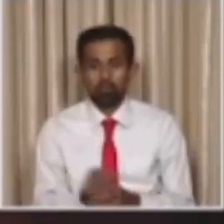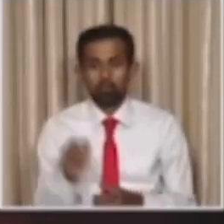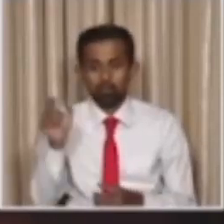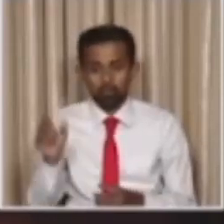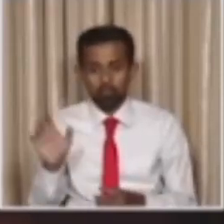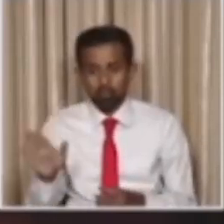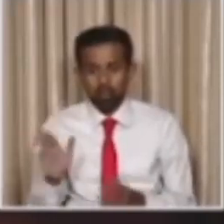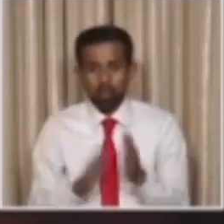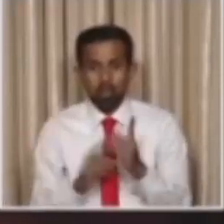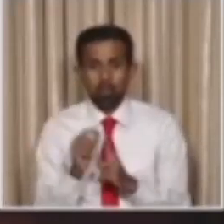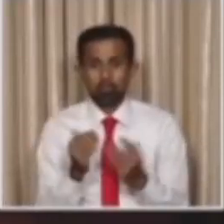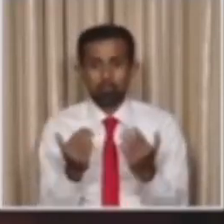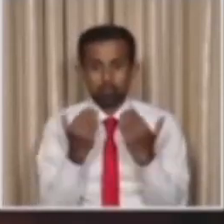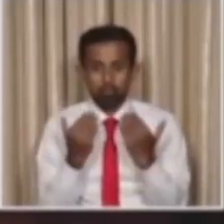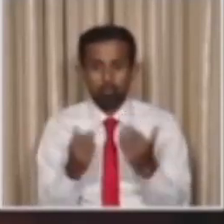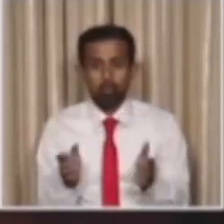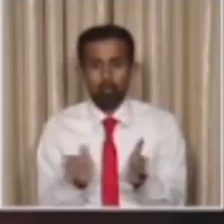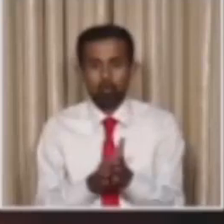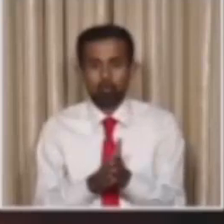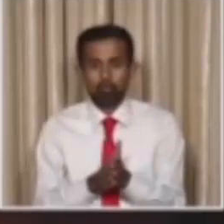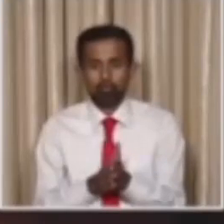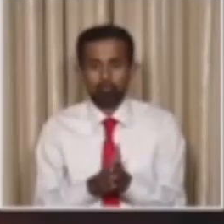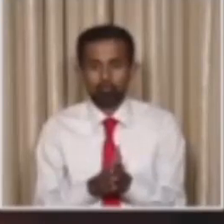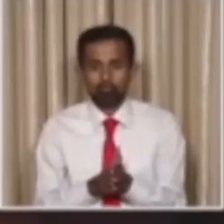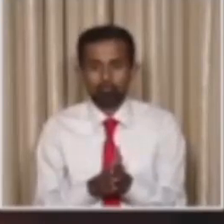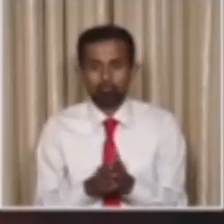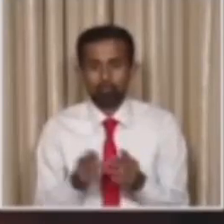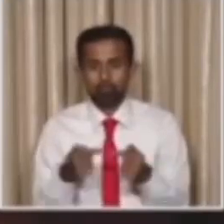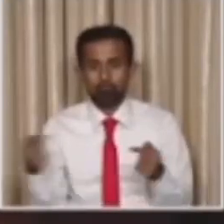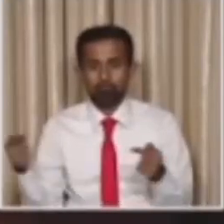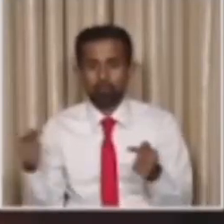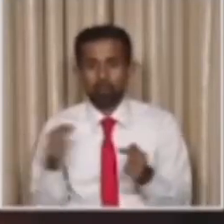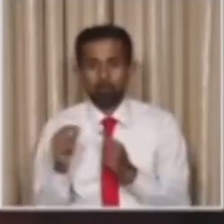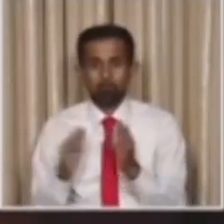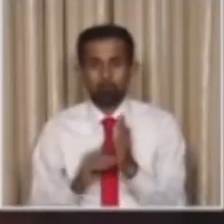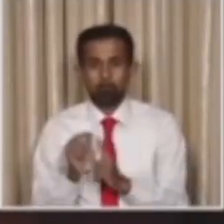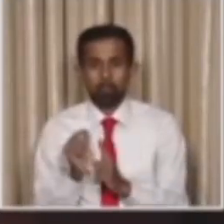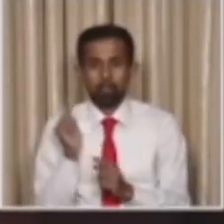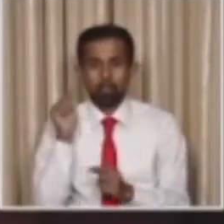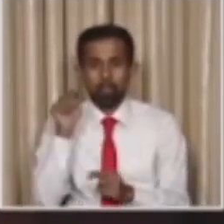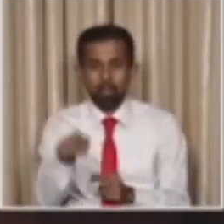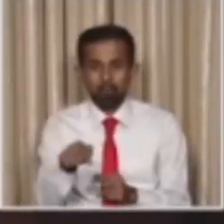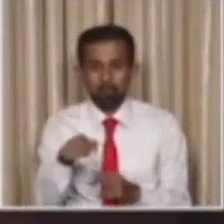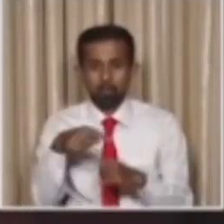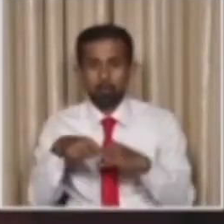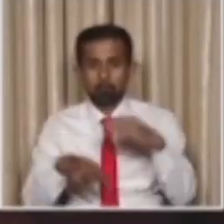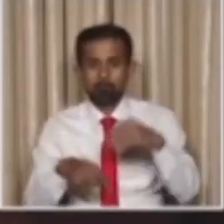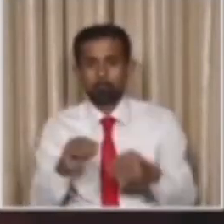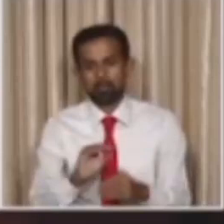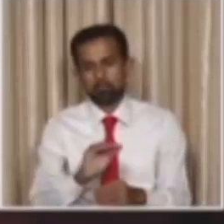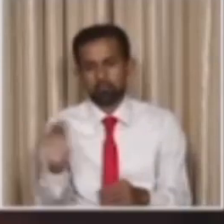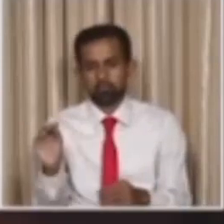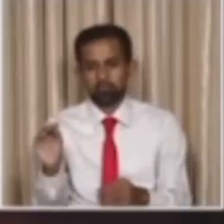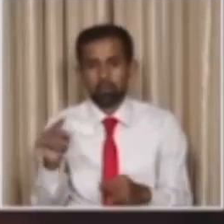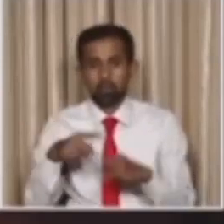ඔබතුමාගේ අමාත්‍යංශ උපදේශක කාරක සභාවේ විපක්ෂයේ මන්ත්‍රීවරු ඇවිල්ලා මැතිවරණය කල් දමන්න